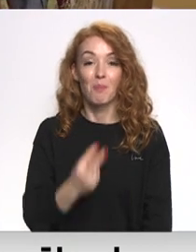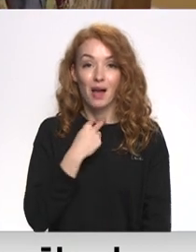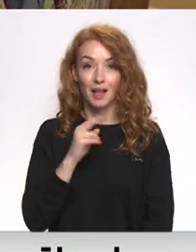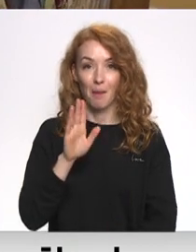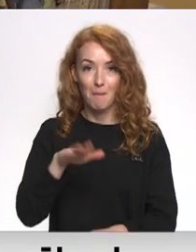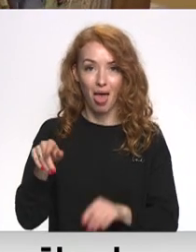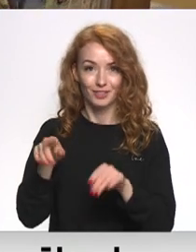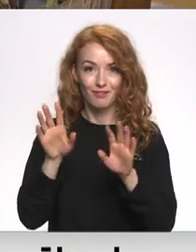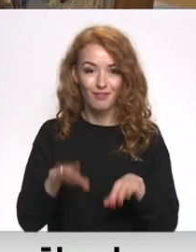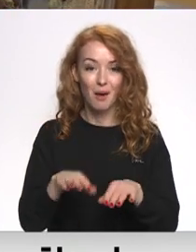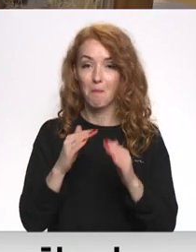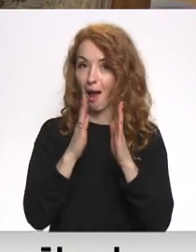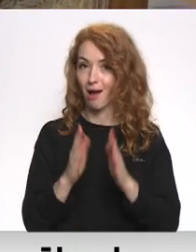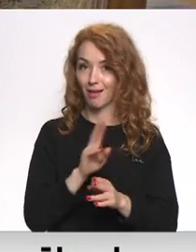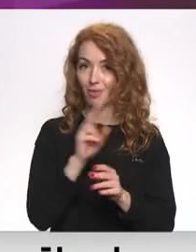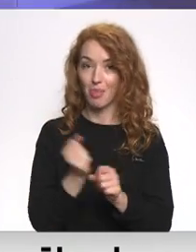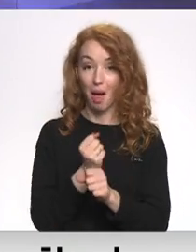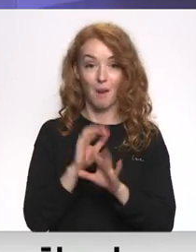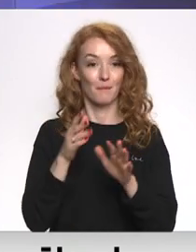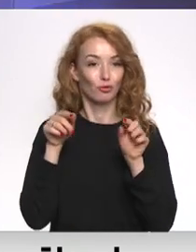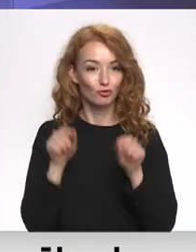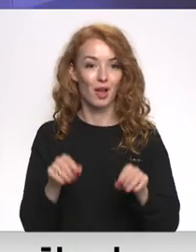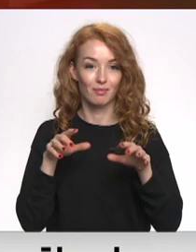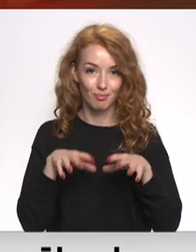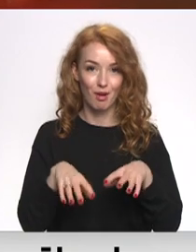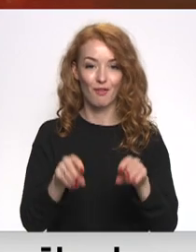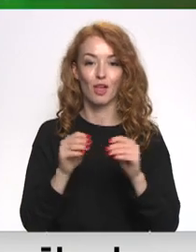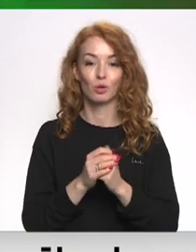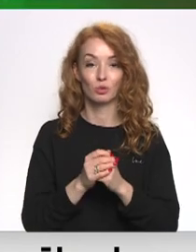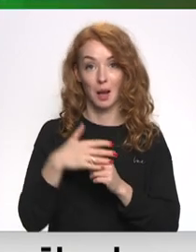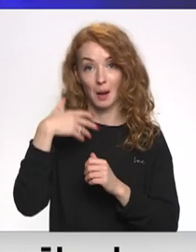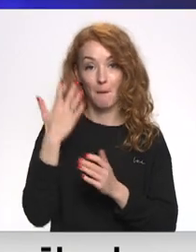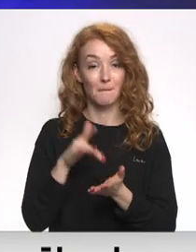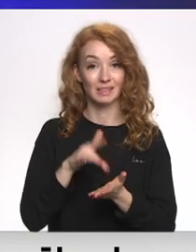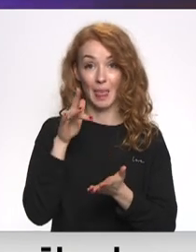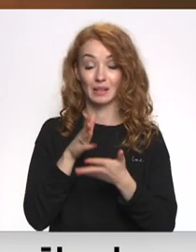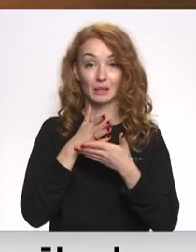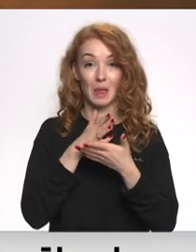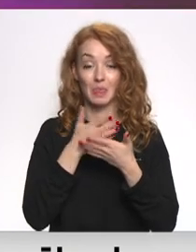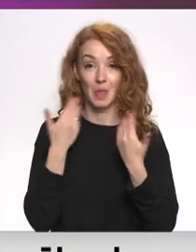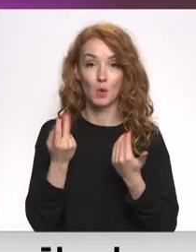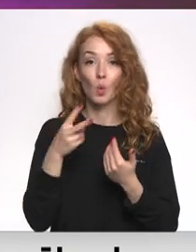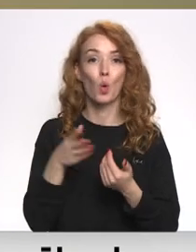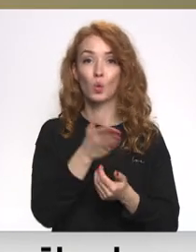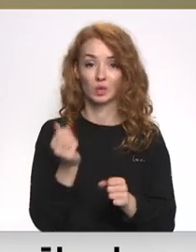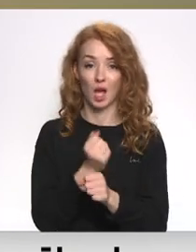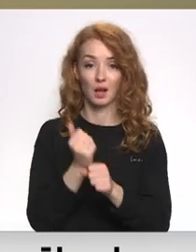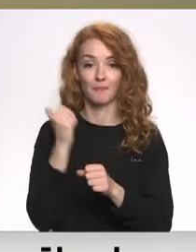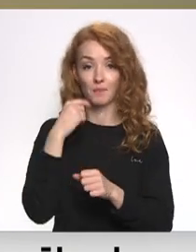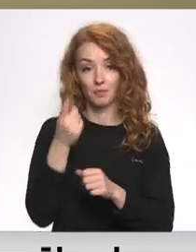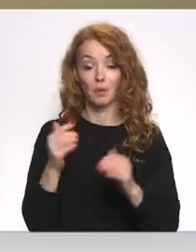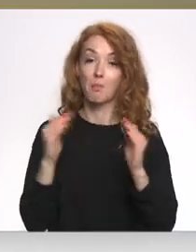var. Viņi saka, mājās viņi to nedara un viņi to ir izdarījusi. Kamēr tas centrs nebija, ko tad jūs darījāt? Pa